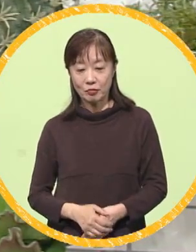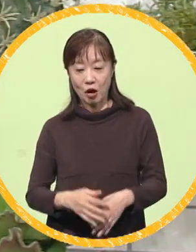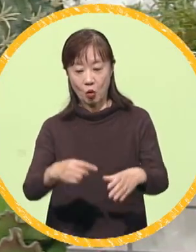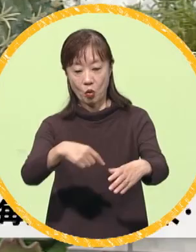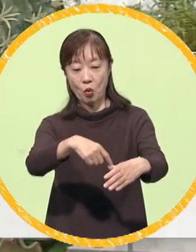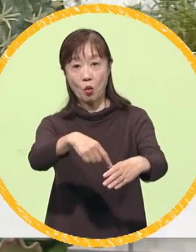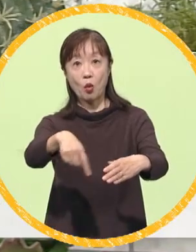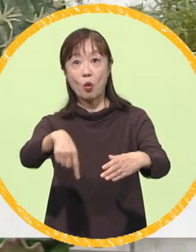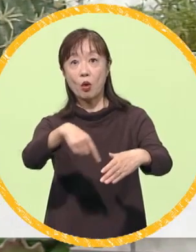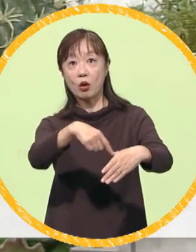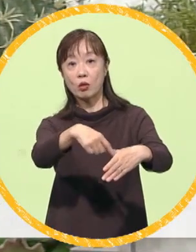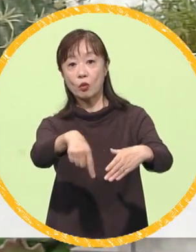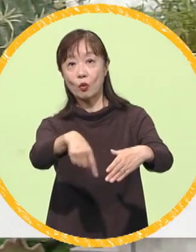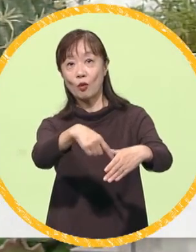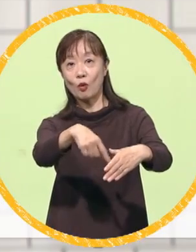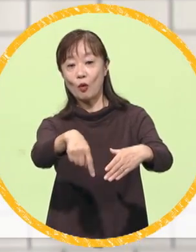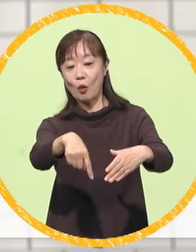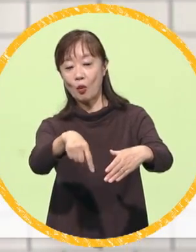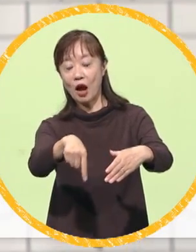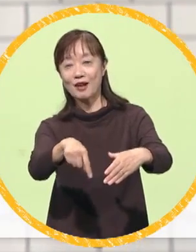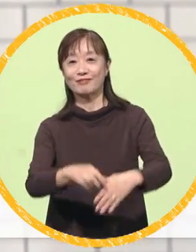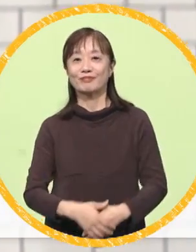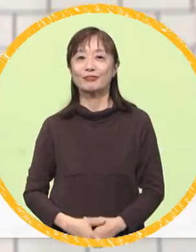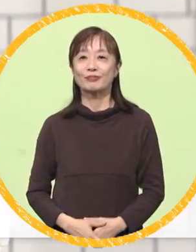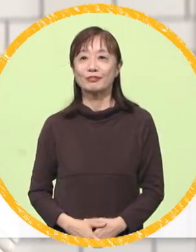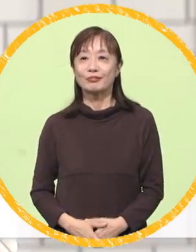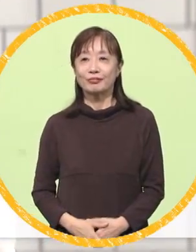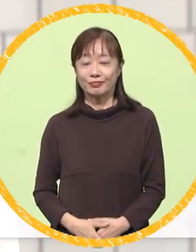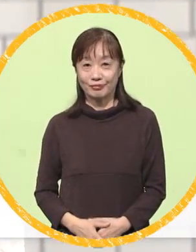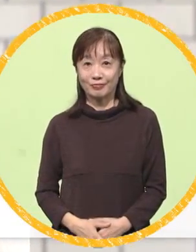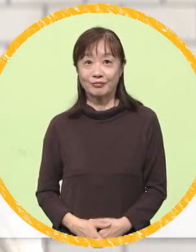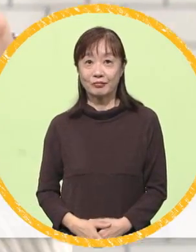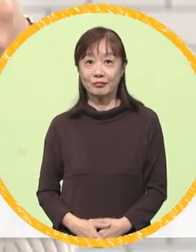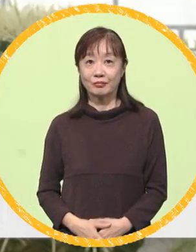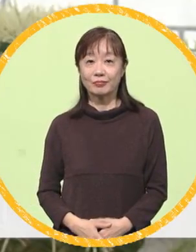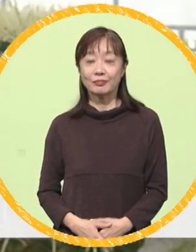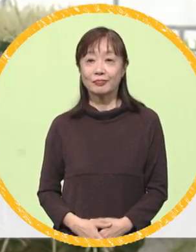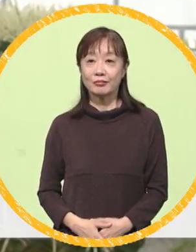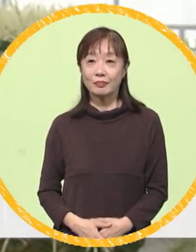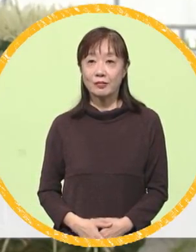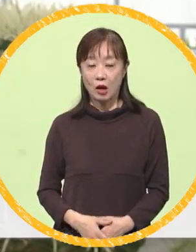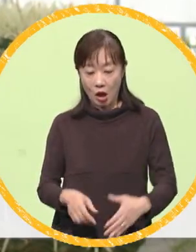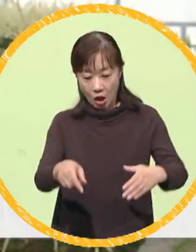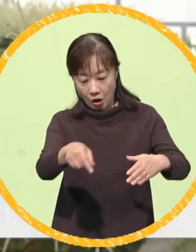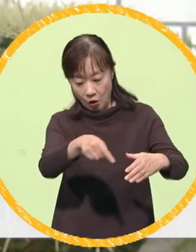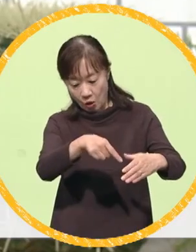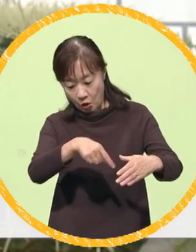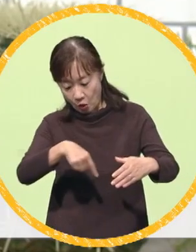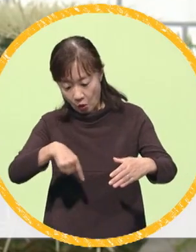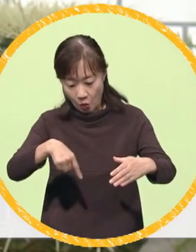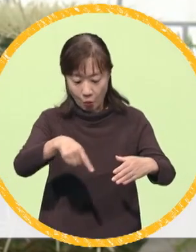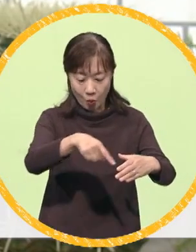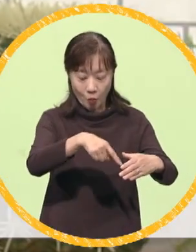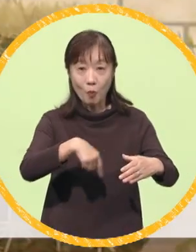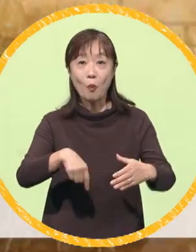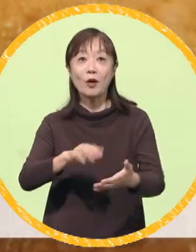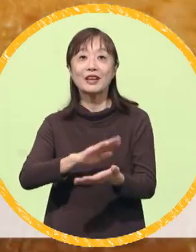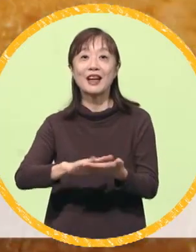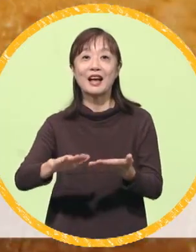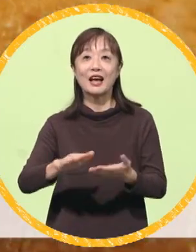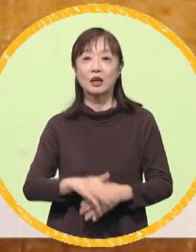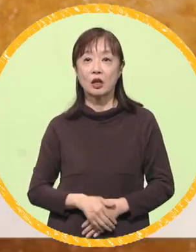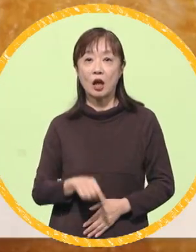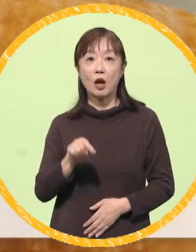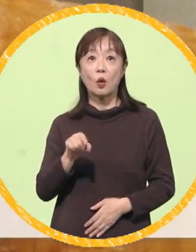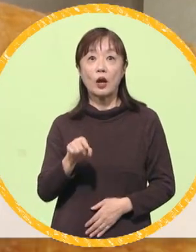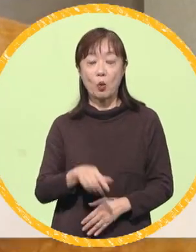い。 私にも ありますよ。 食べてください。 この一本一本の線がすごい綺麗。 このね、マルコさんのね、バ